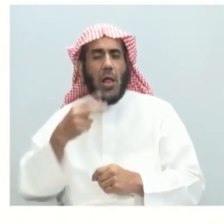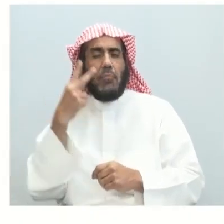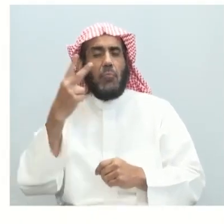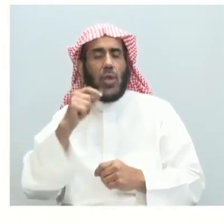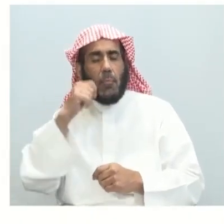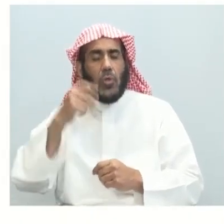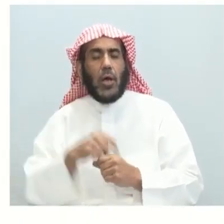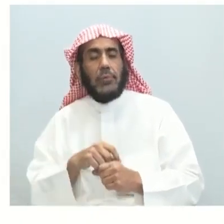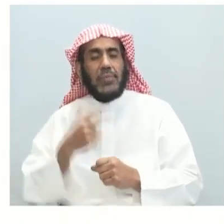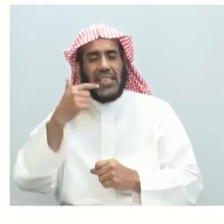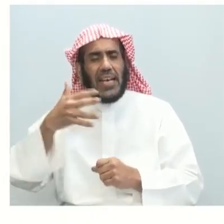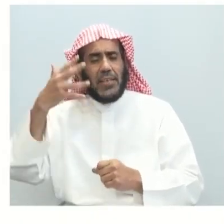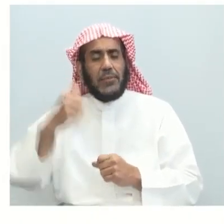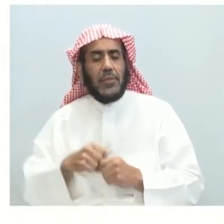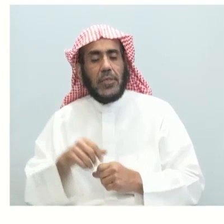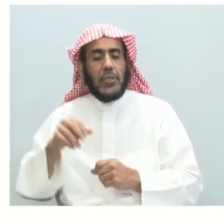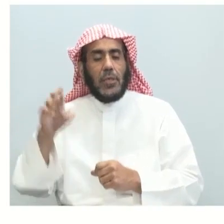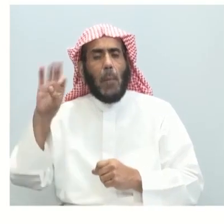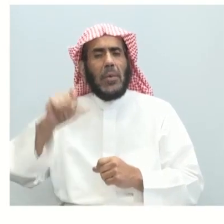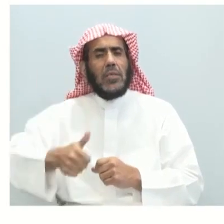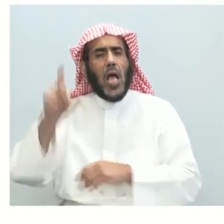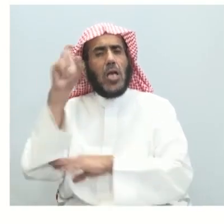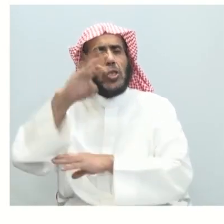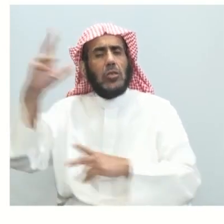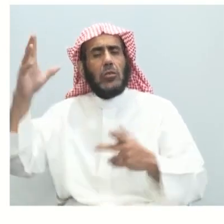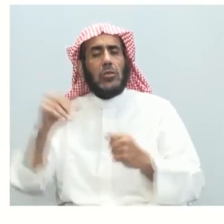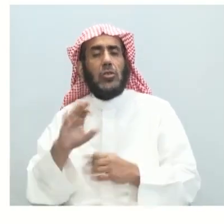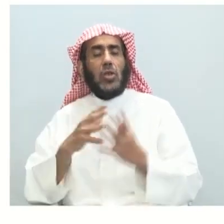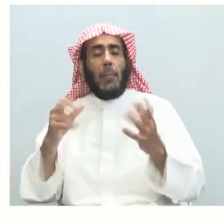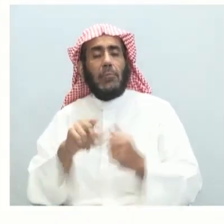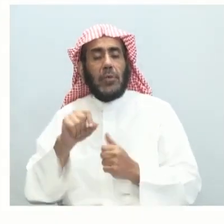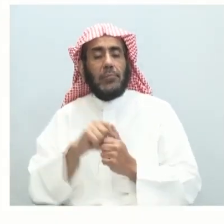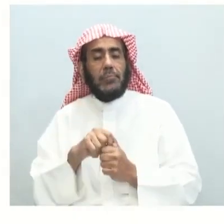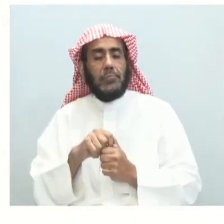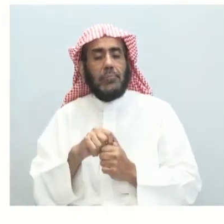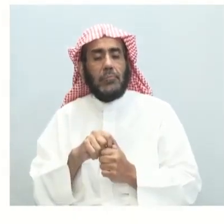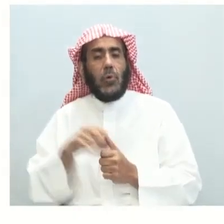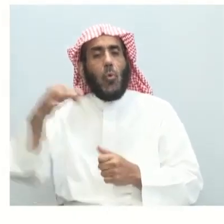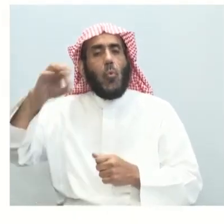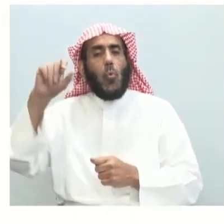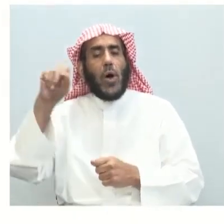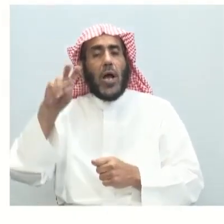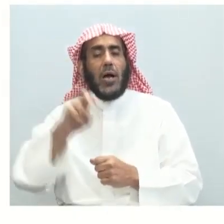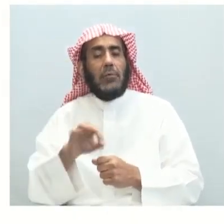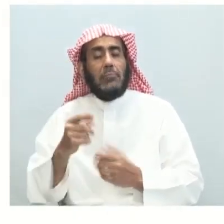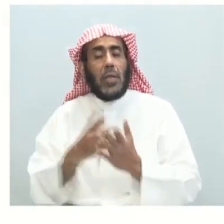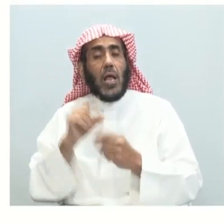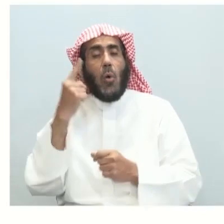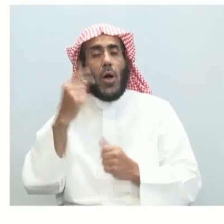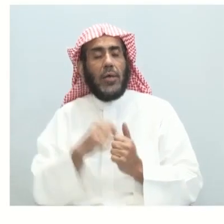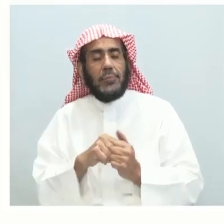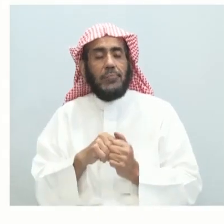اثنان مثنى مساجد هنا جمع ممتاز ورقه دل على